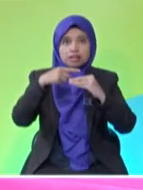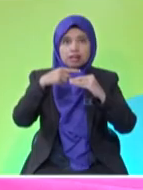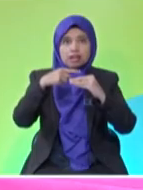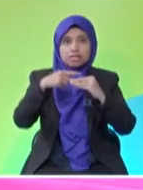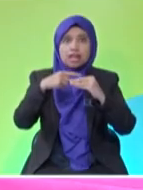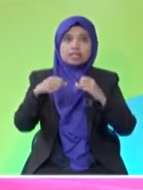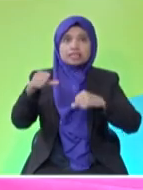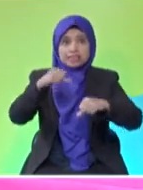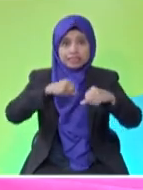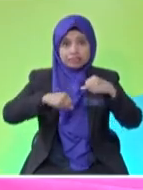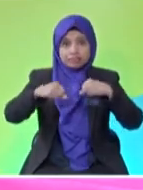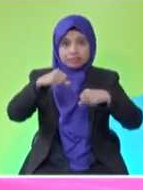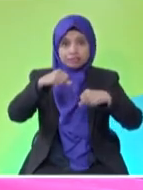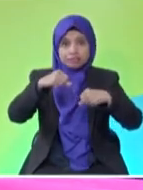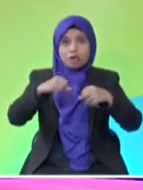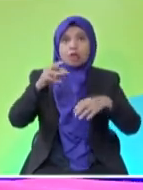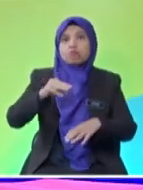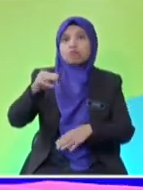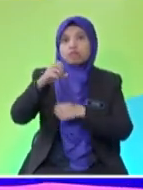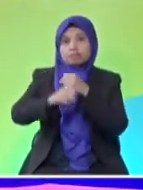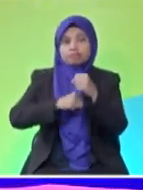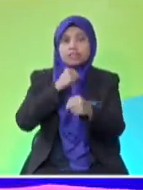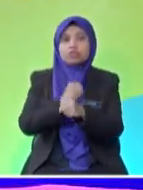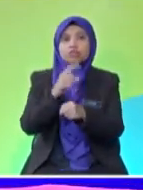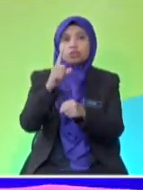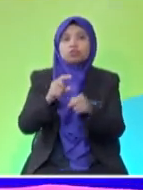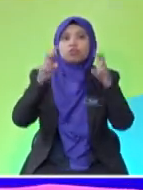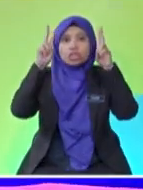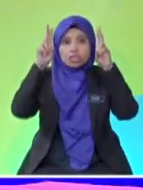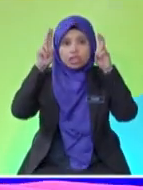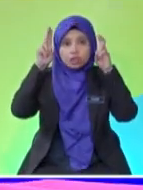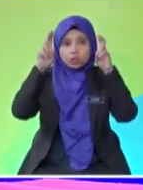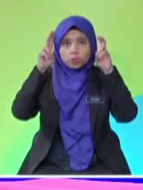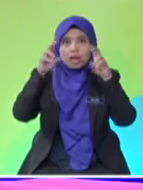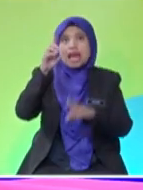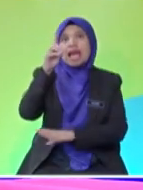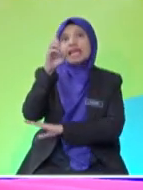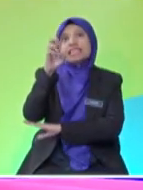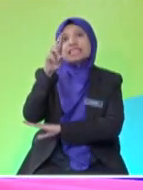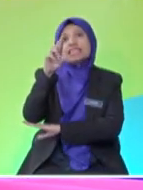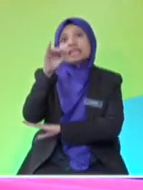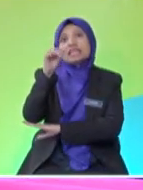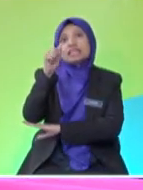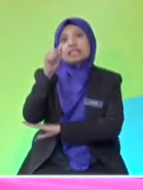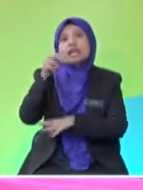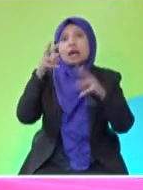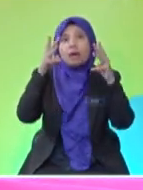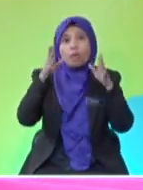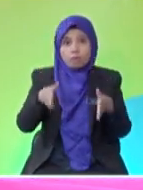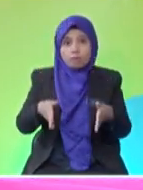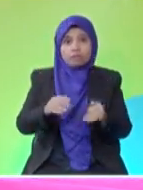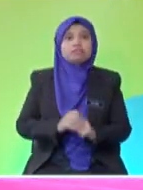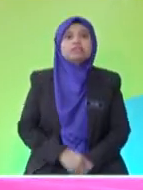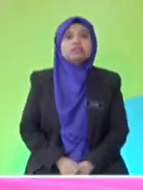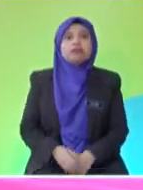sains untuk murid-murid tahun 1 dengan tajuknya The Rio manusia dan bersamanya kita hari ini kita